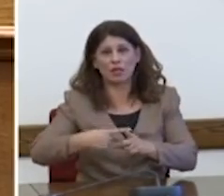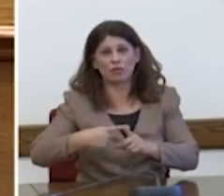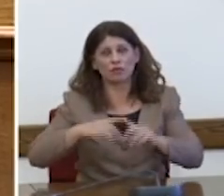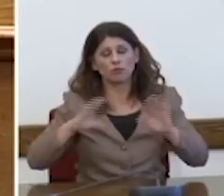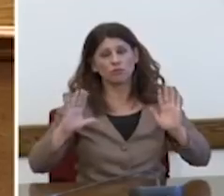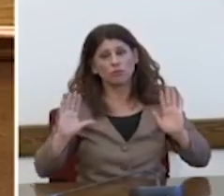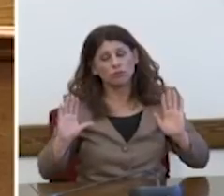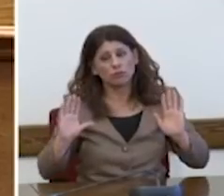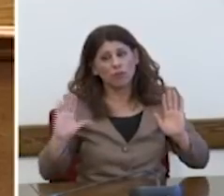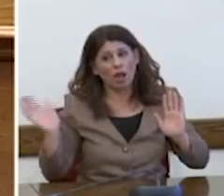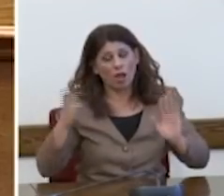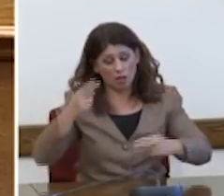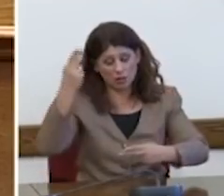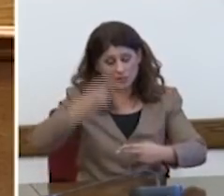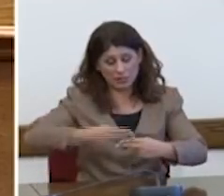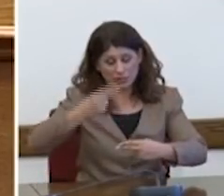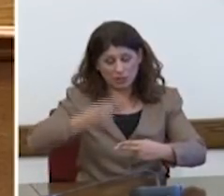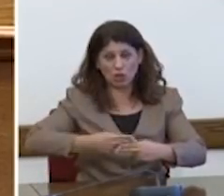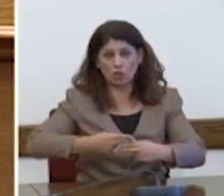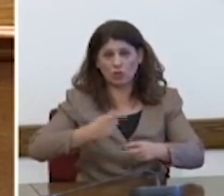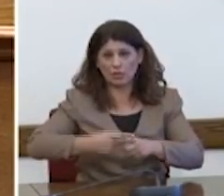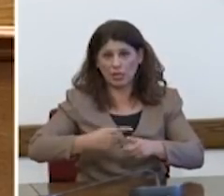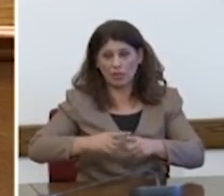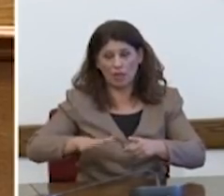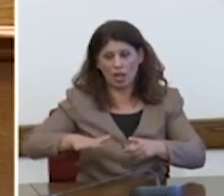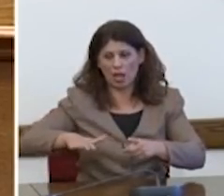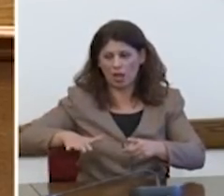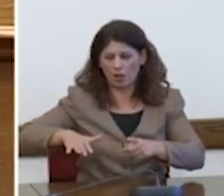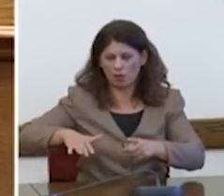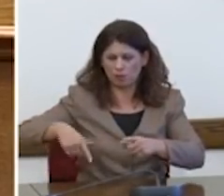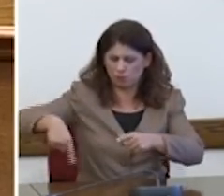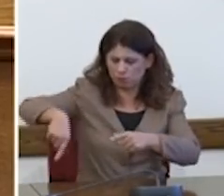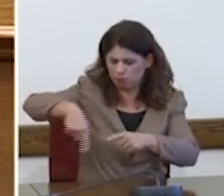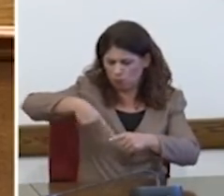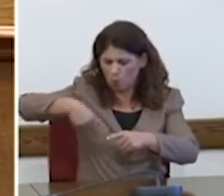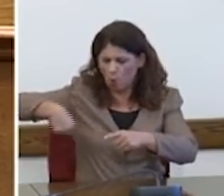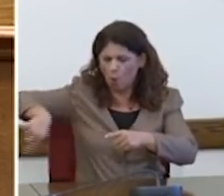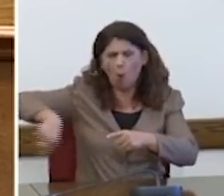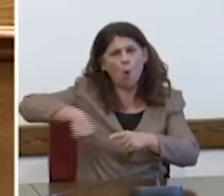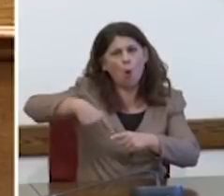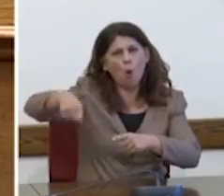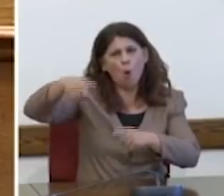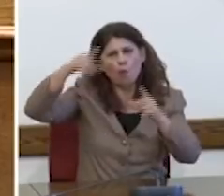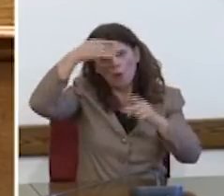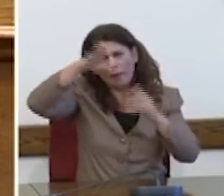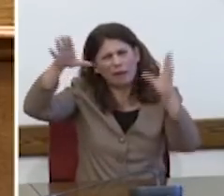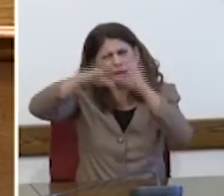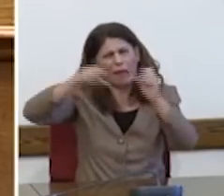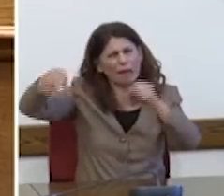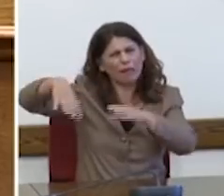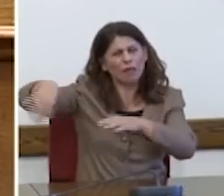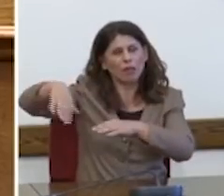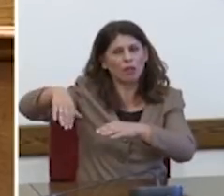αν τα σύνορα της Ελλάδας είναι κάπου στον Περσικό και δεν το έχουμε πάρει χαμπάρι ακόμα. Και αυτό το